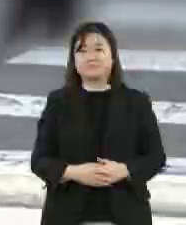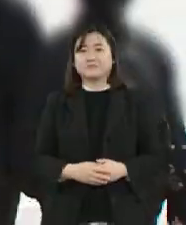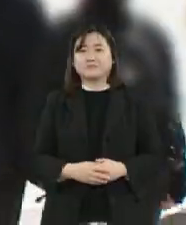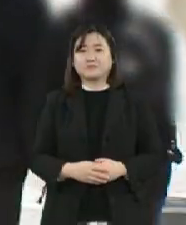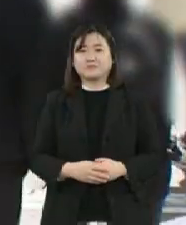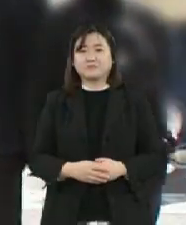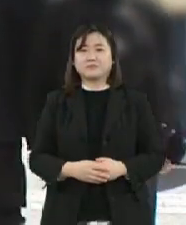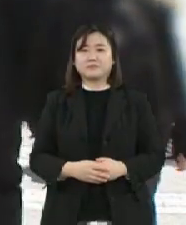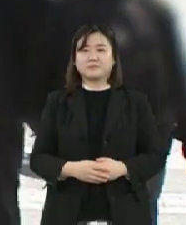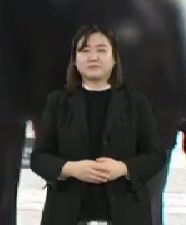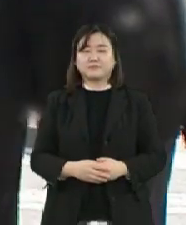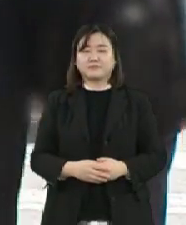있습니다